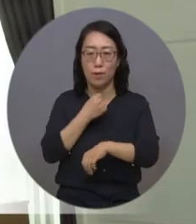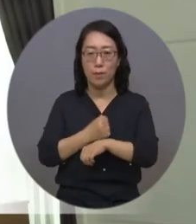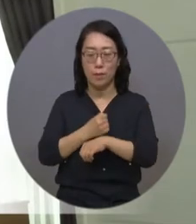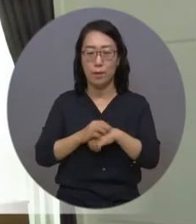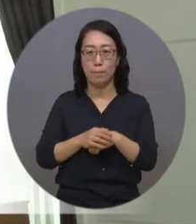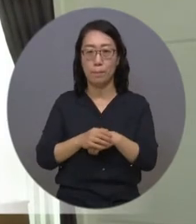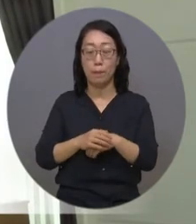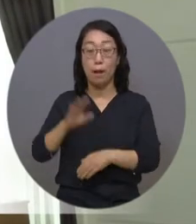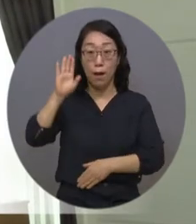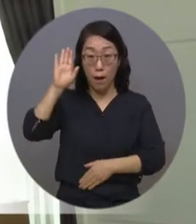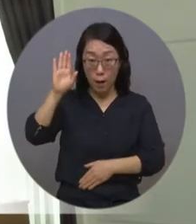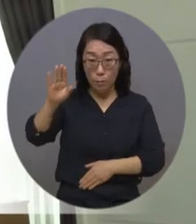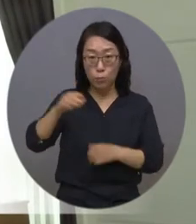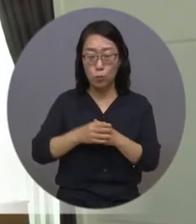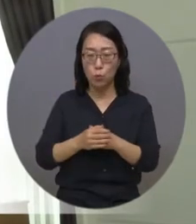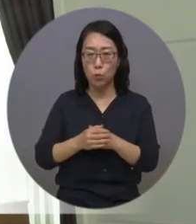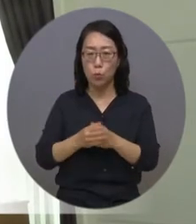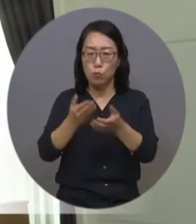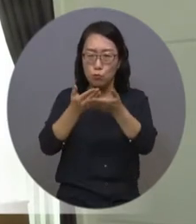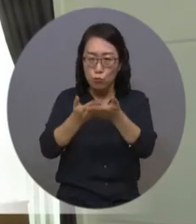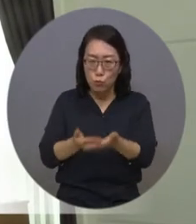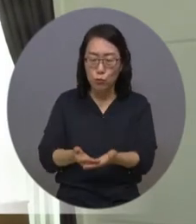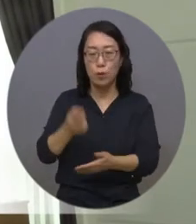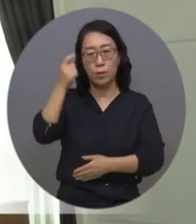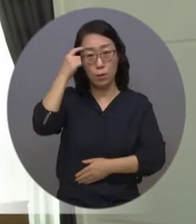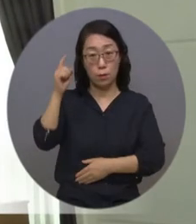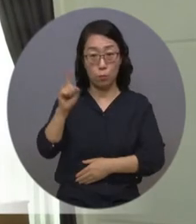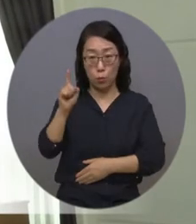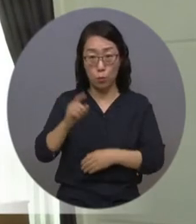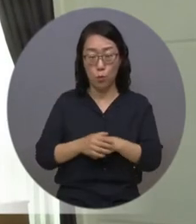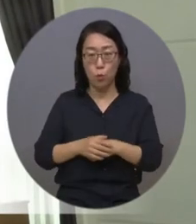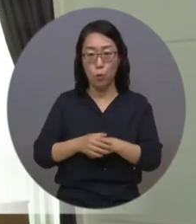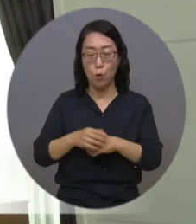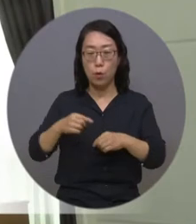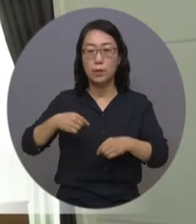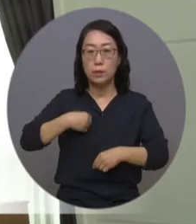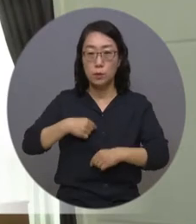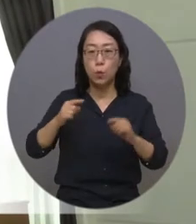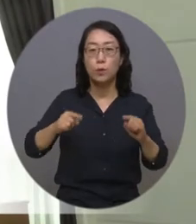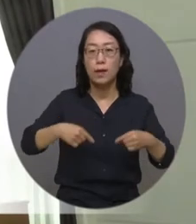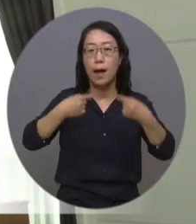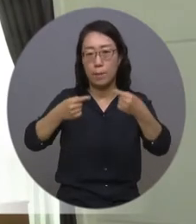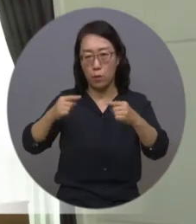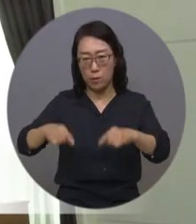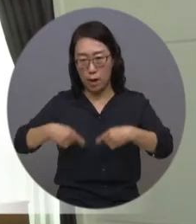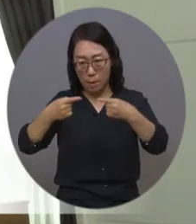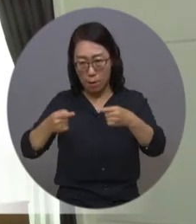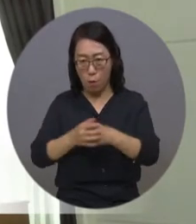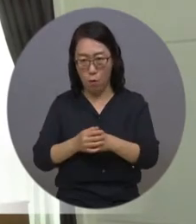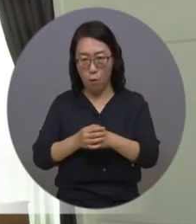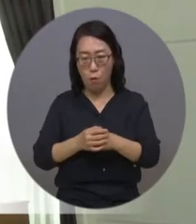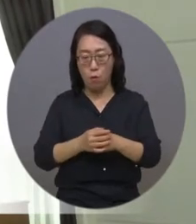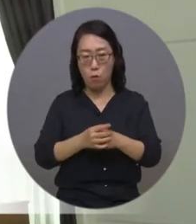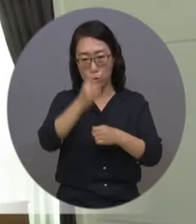그리고 우리가 앞으로 중점적으로 추진해야 될 부분이 주민참여 부분인데요. 민과 관,